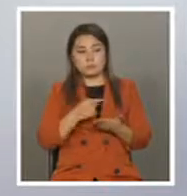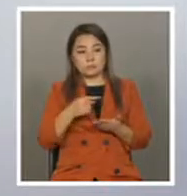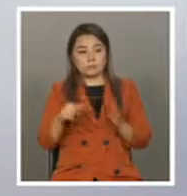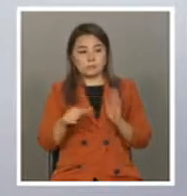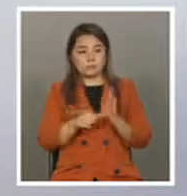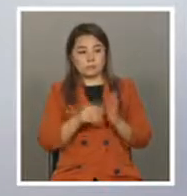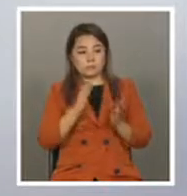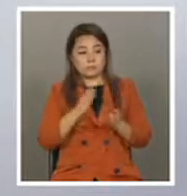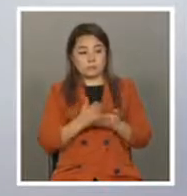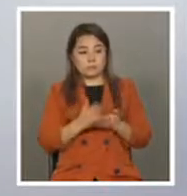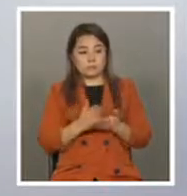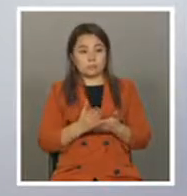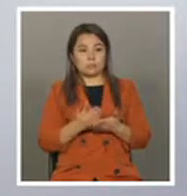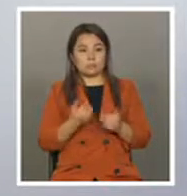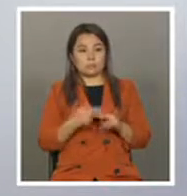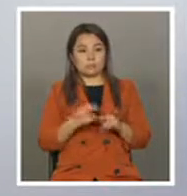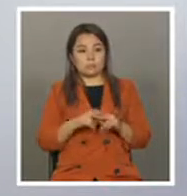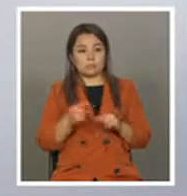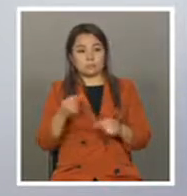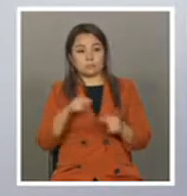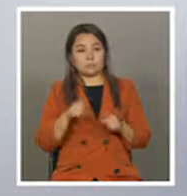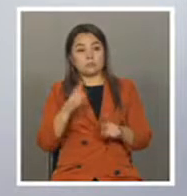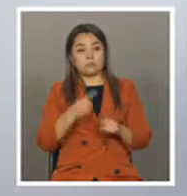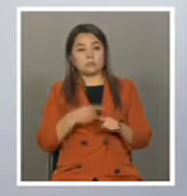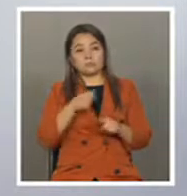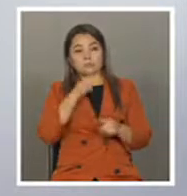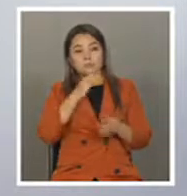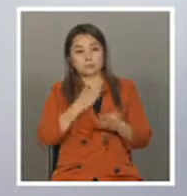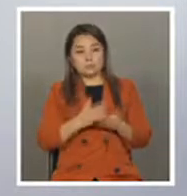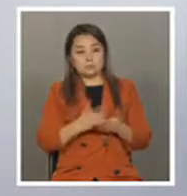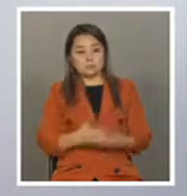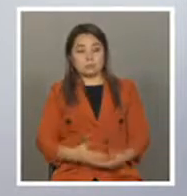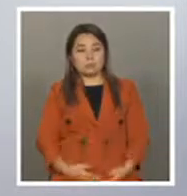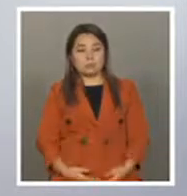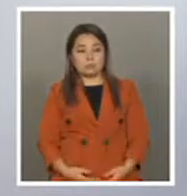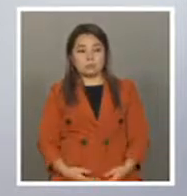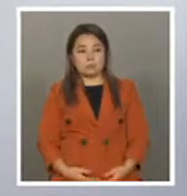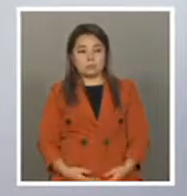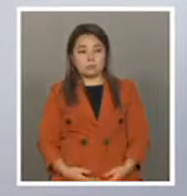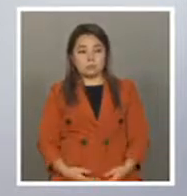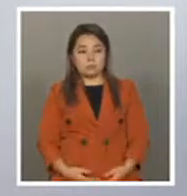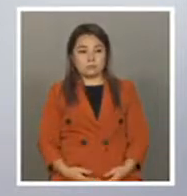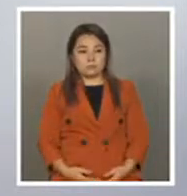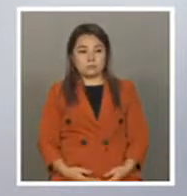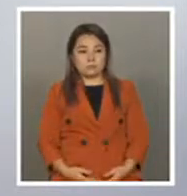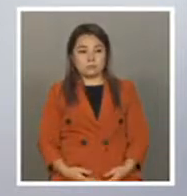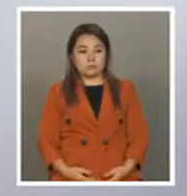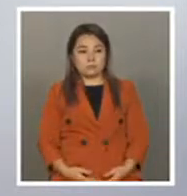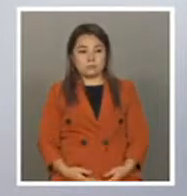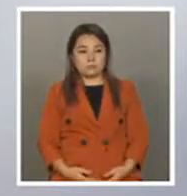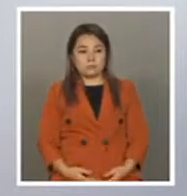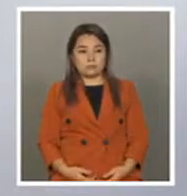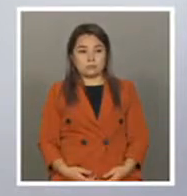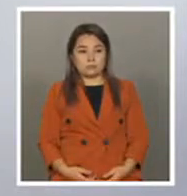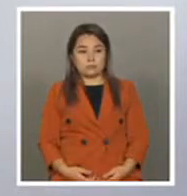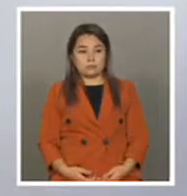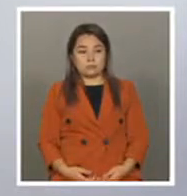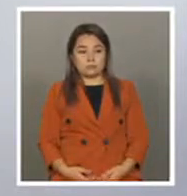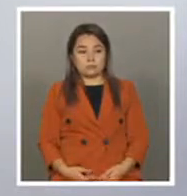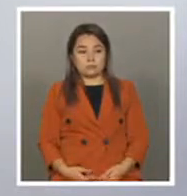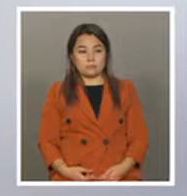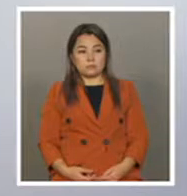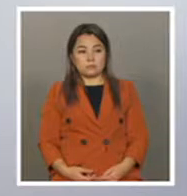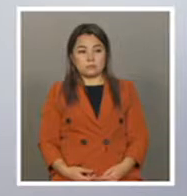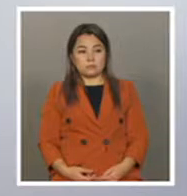шығады. Ал енді бұл екі санды бір-біріне қосып көреміз. Минус 1-ге 6-ны қоссақ 5 шығады. Ал бізде екеуінің қосындысы 1-ге тең болу